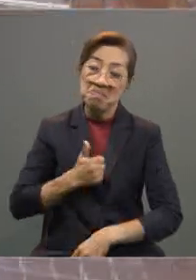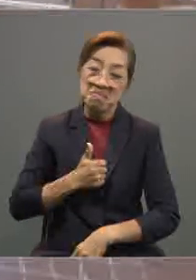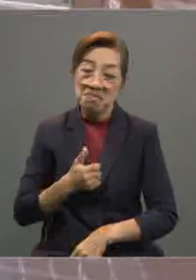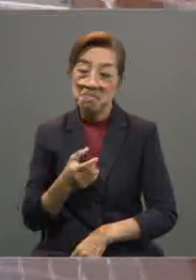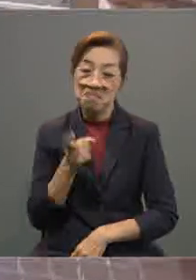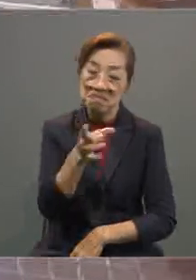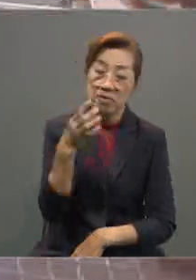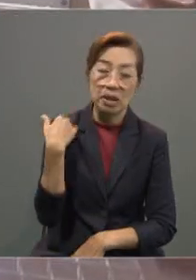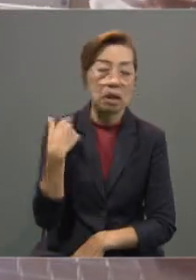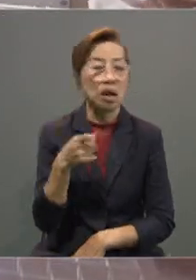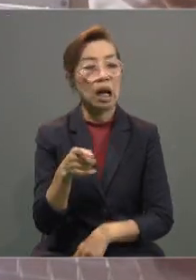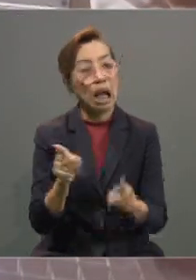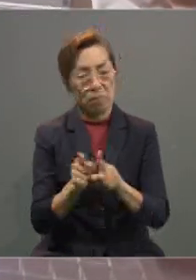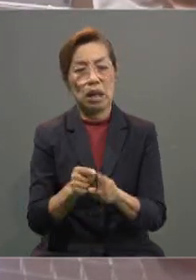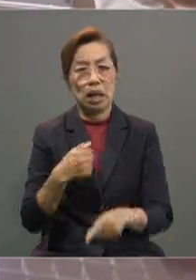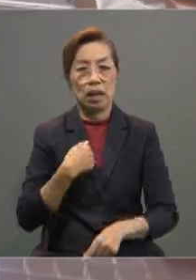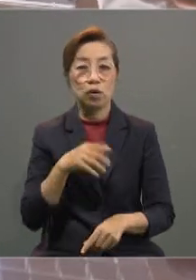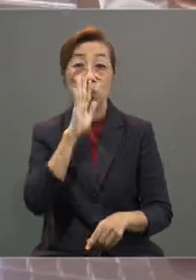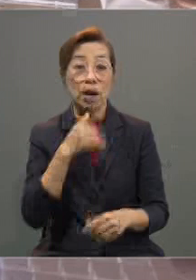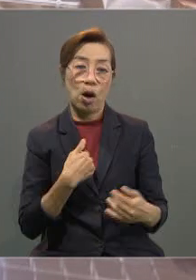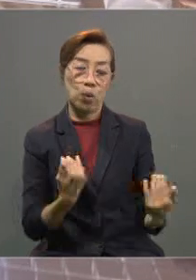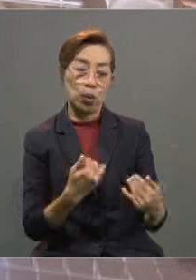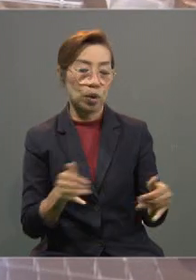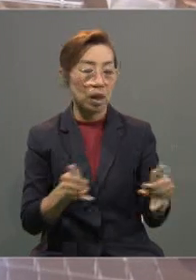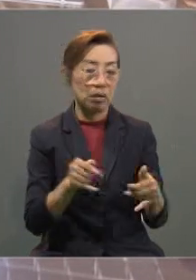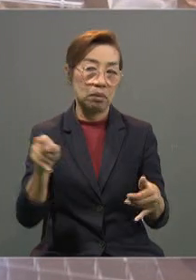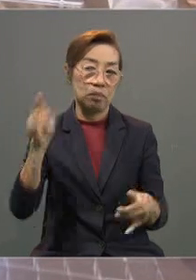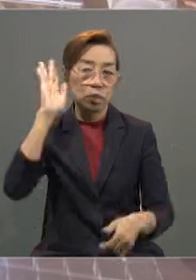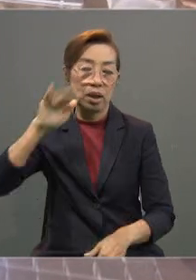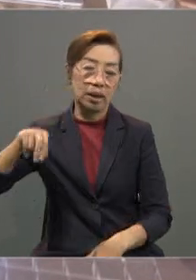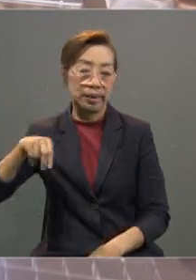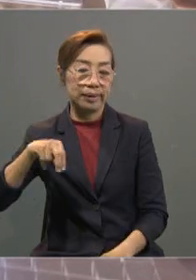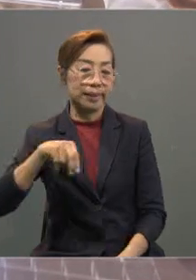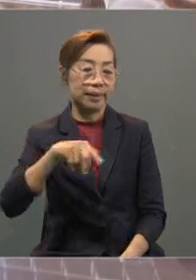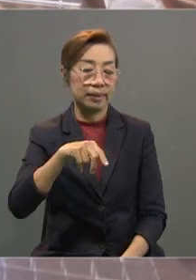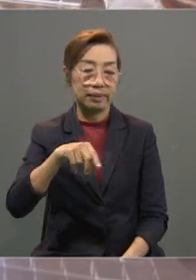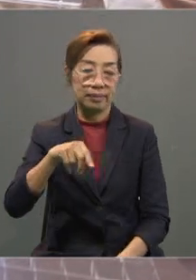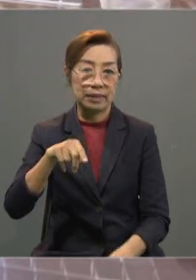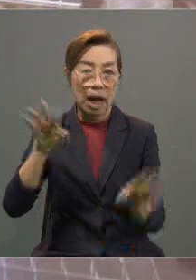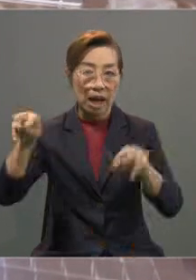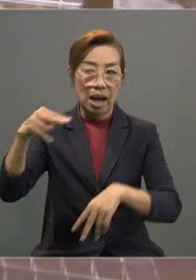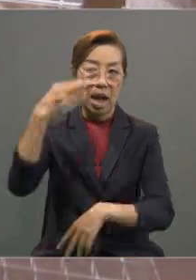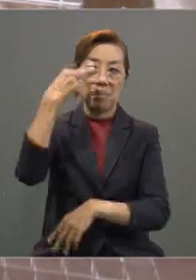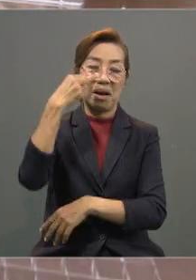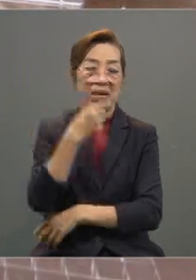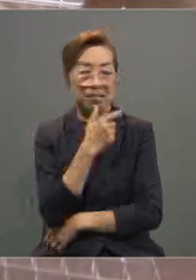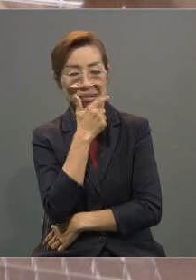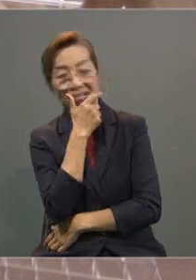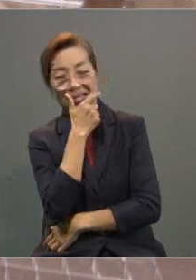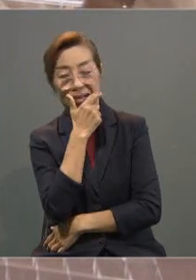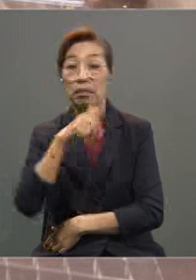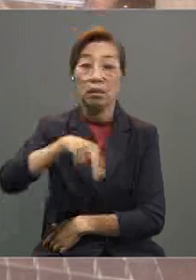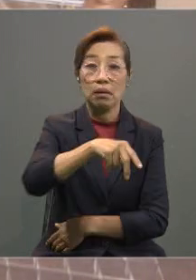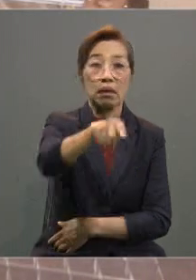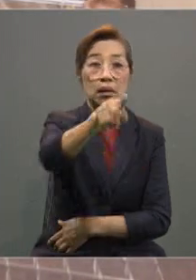แฟนบอกว่าเค้าเดินผ่านมาแล้วเหมือนเ้าหยุดหยุดแล้วเค้าก็หันไปเหมือนเหมือนยิ้มอ่ะยิ้มเย้ยอ่ะแกว่าแล้วแกแล้วเค้าก็